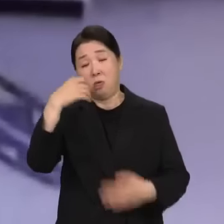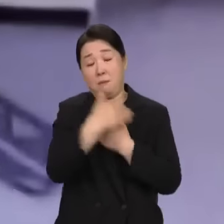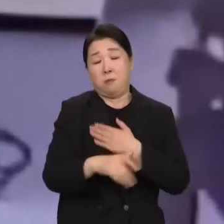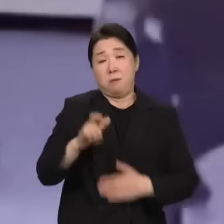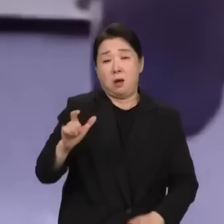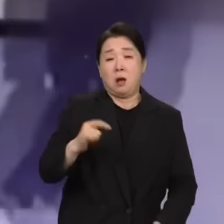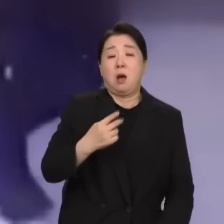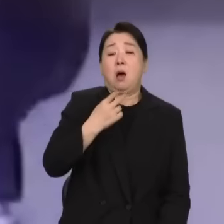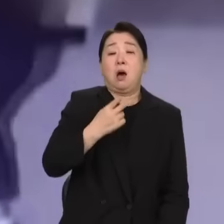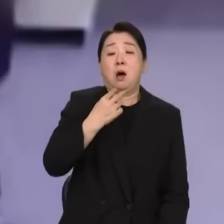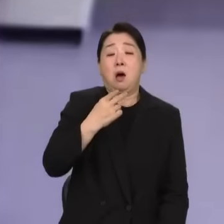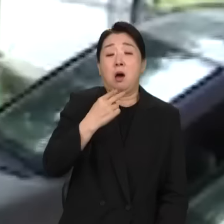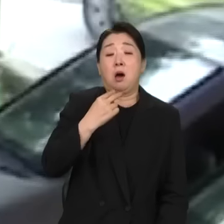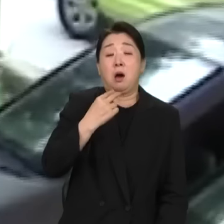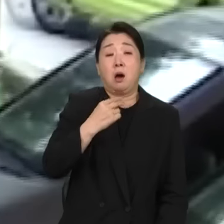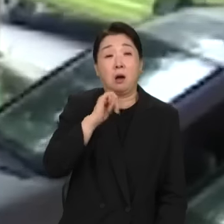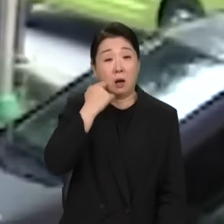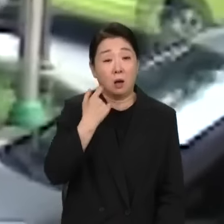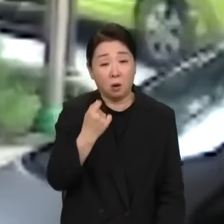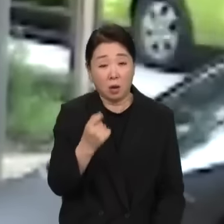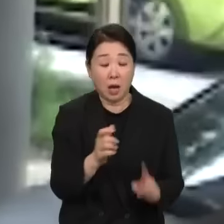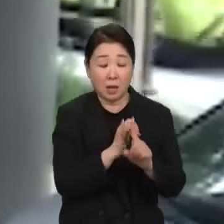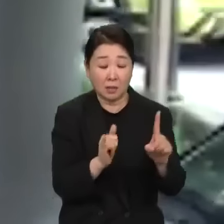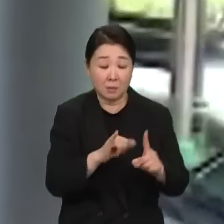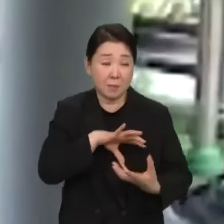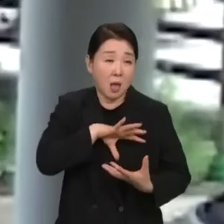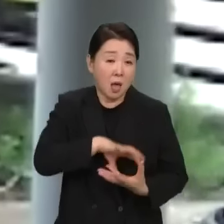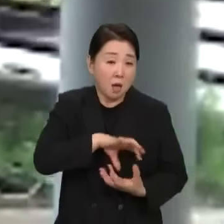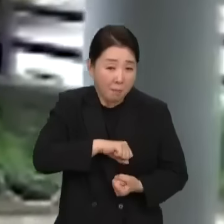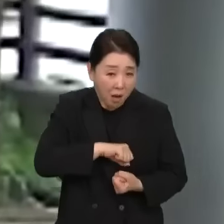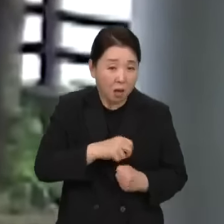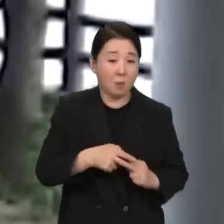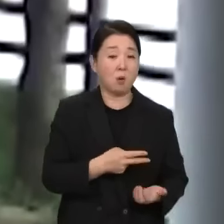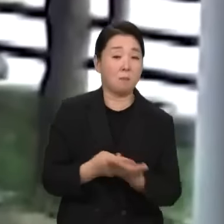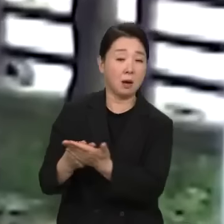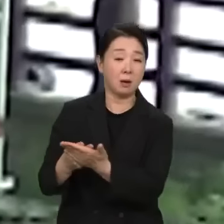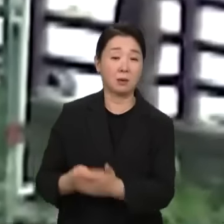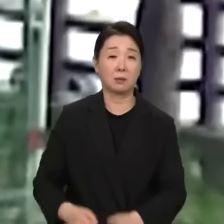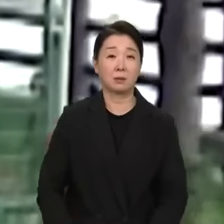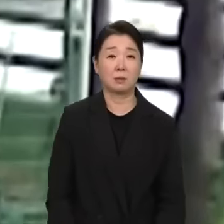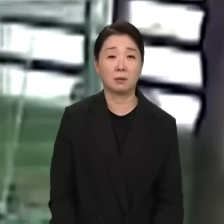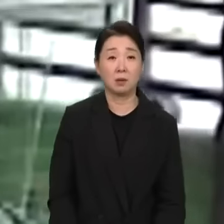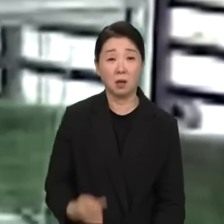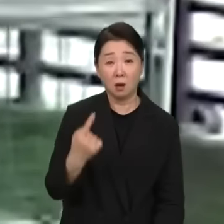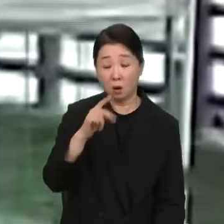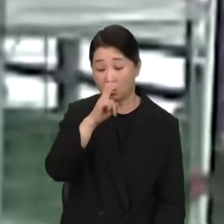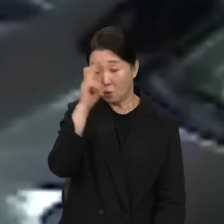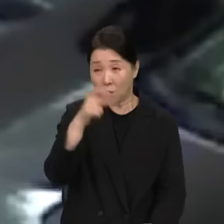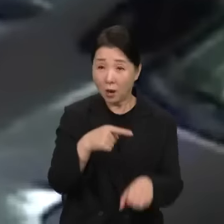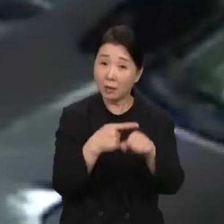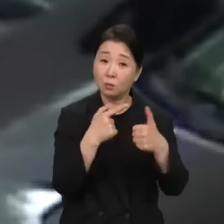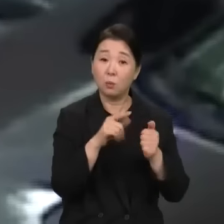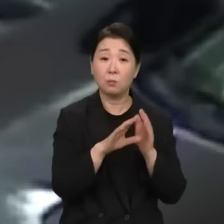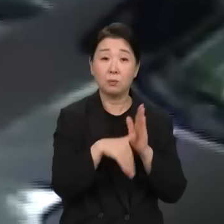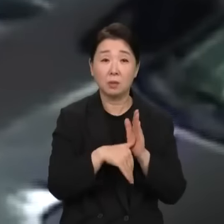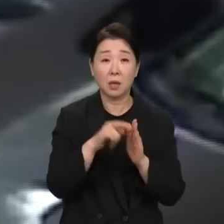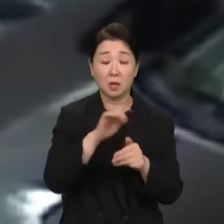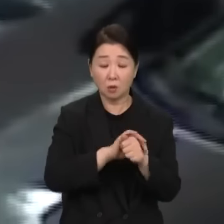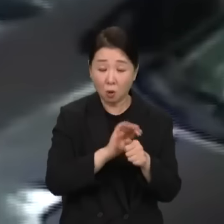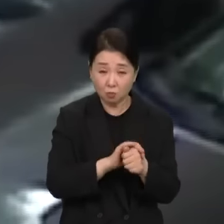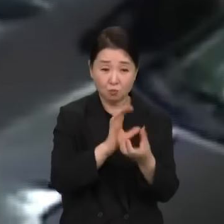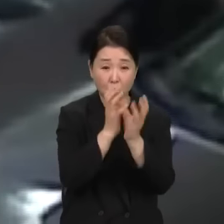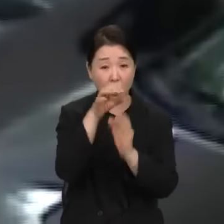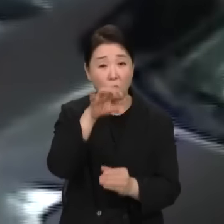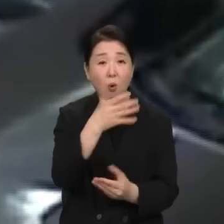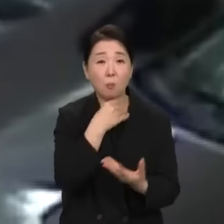숨을 잘 못 쉬었습니다. 한 명은 이미 심정지 상태로 병원으로 이송됐습니다. 어제 오후 1시 50분쯤 경북 봉화